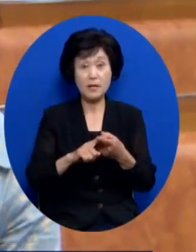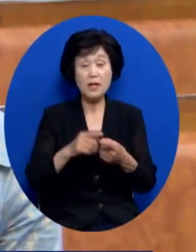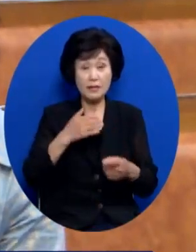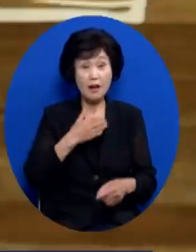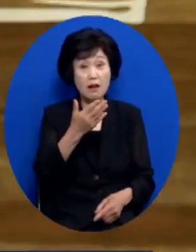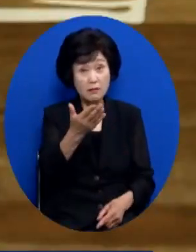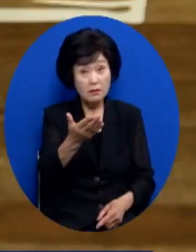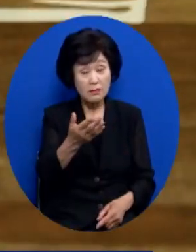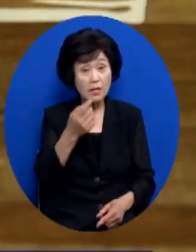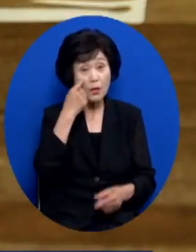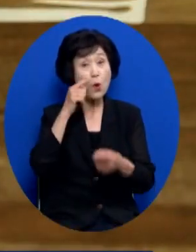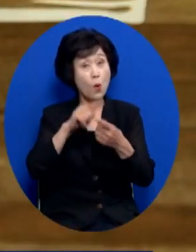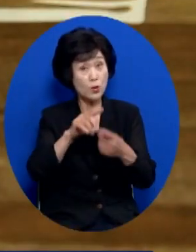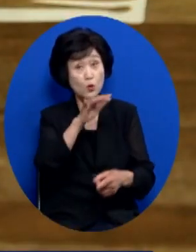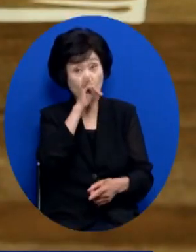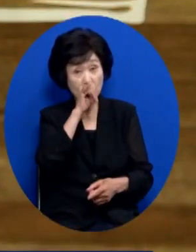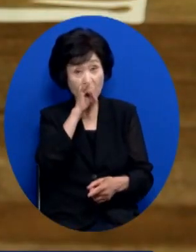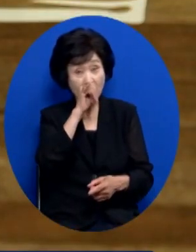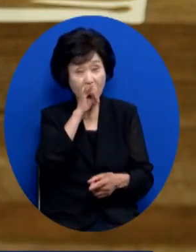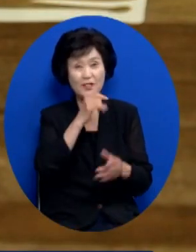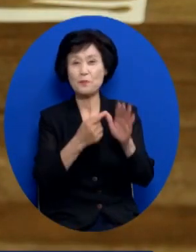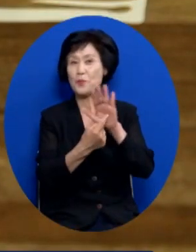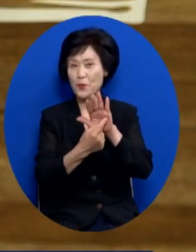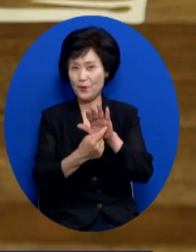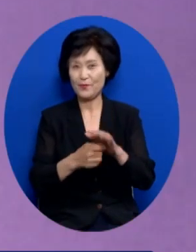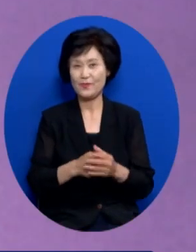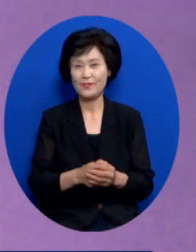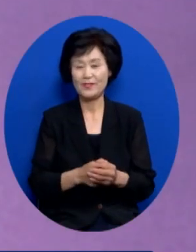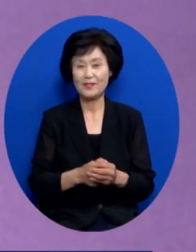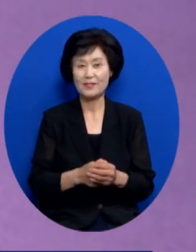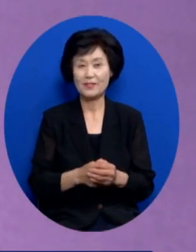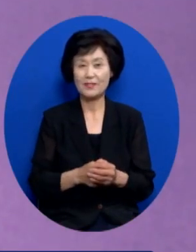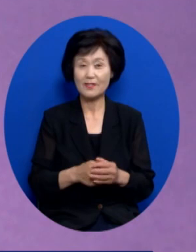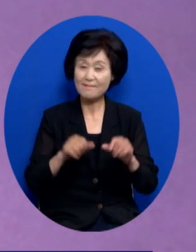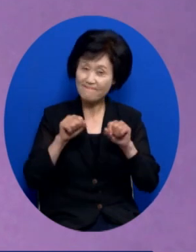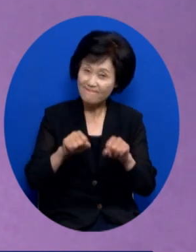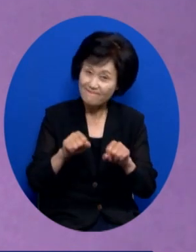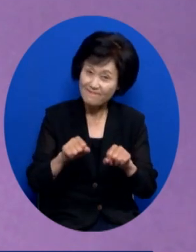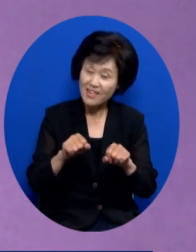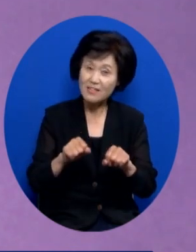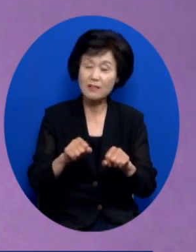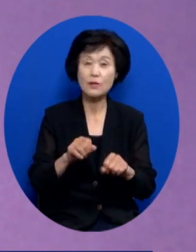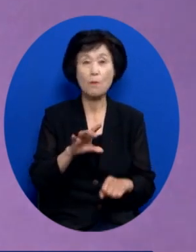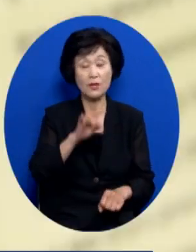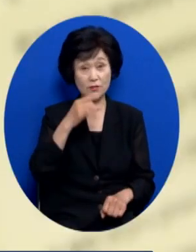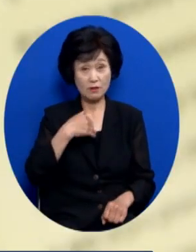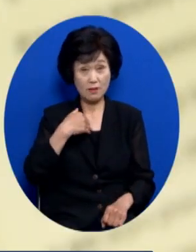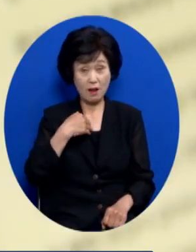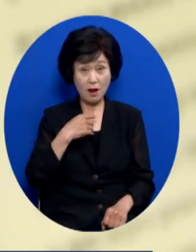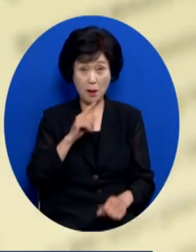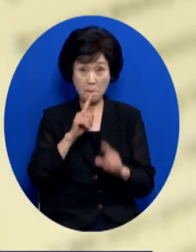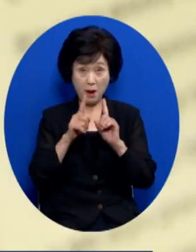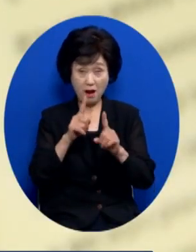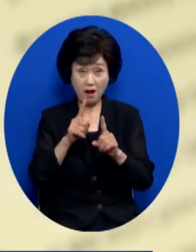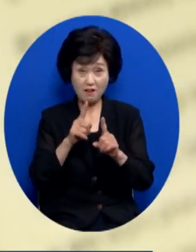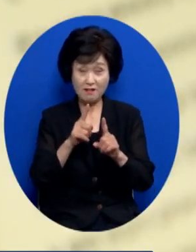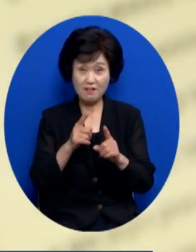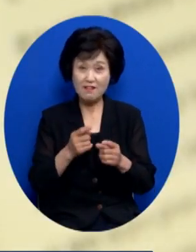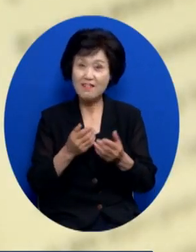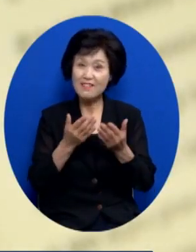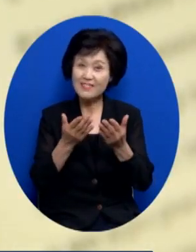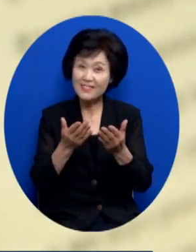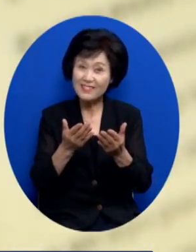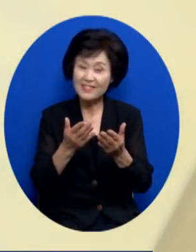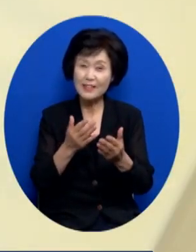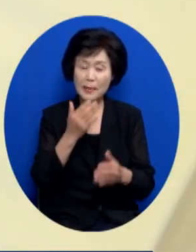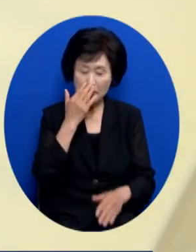표현이니까 관심이고 그 다음에 인사는 먼저 가서 말을 거는 거잖아요. 찾아가는 거예요. 내가